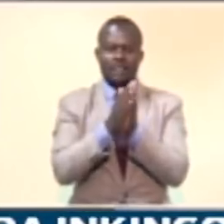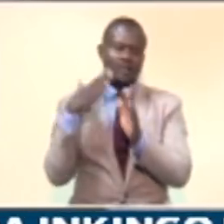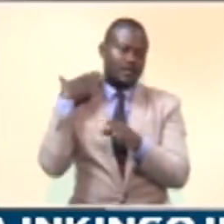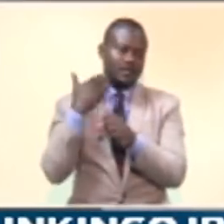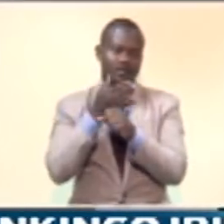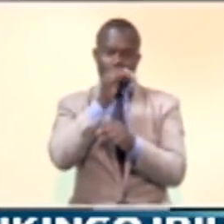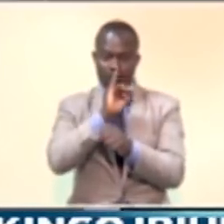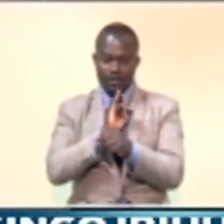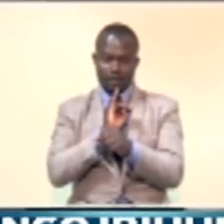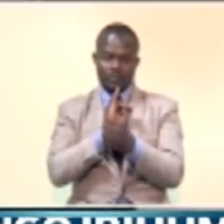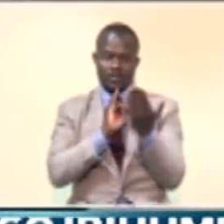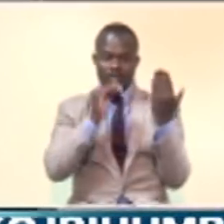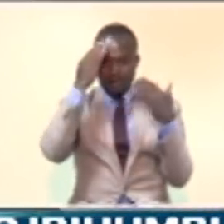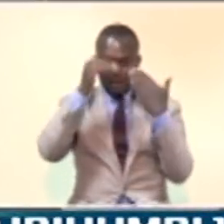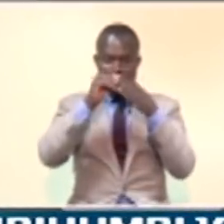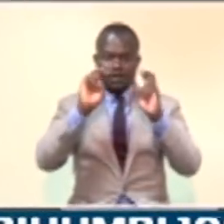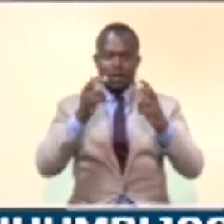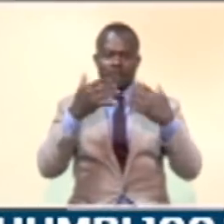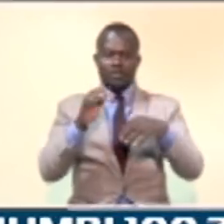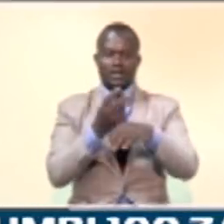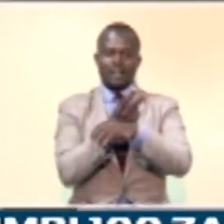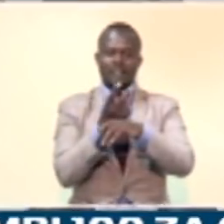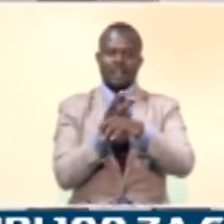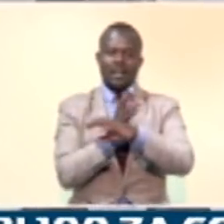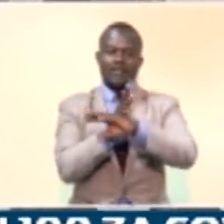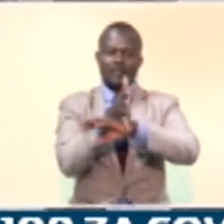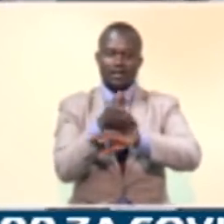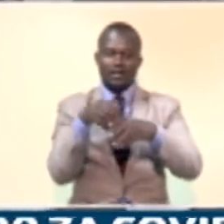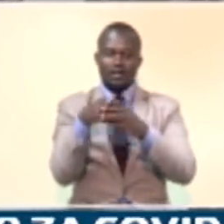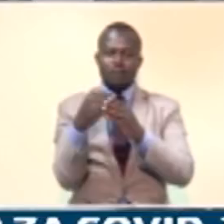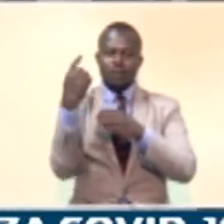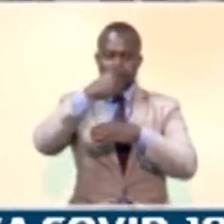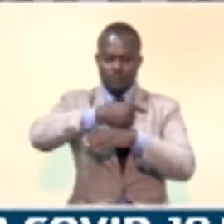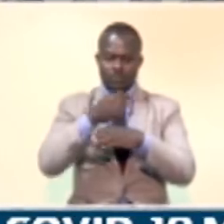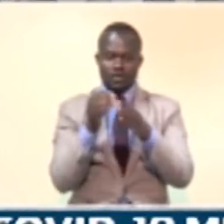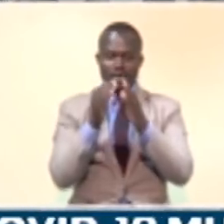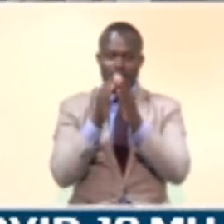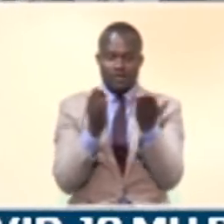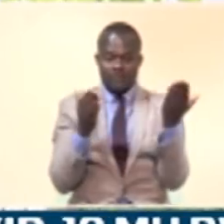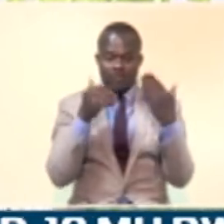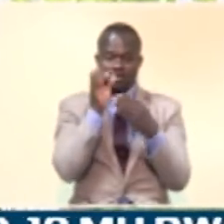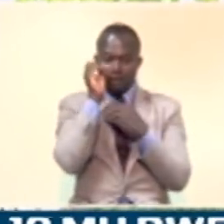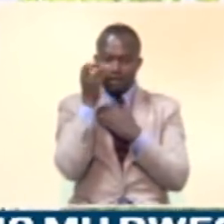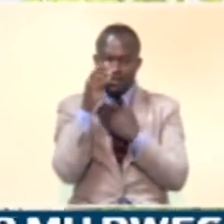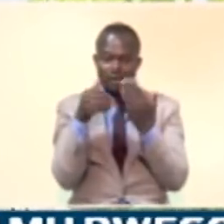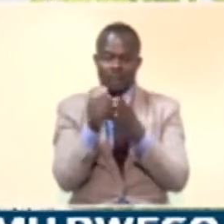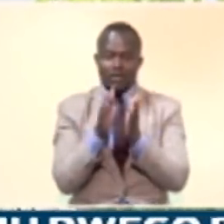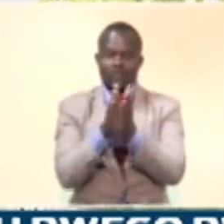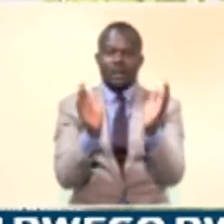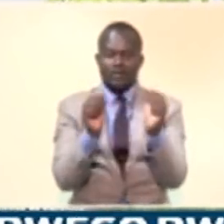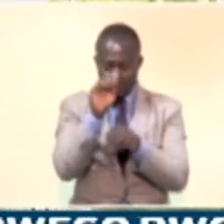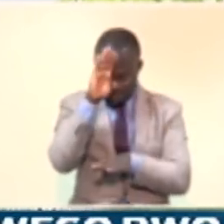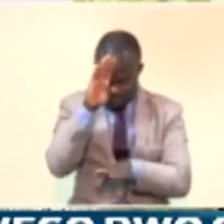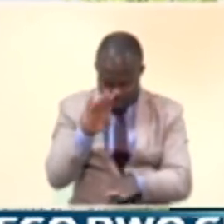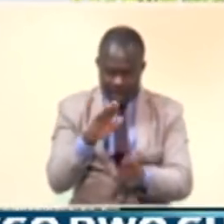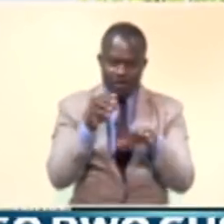Jenoside yakorewe Abatutsi, dore ko yamaze isaha irenga mu nzu ndangamateka y'uru rwibutso. Nyuma yo gushyira indabo kumva rusange ndetse no kunamira abazize